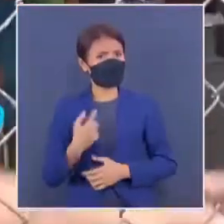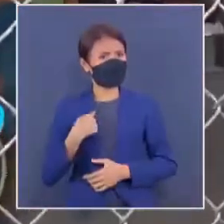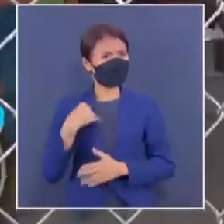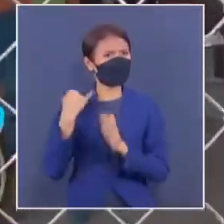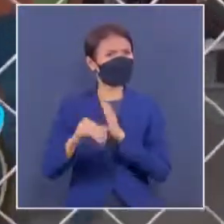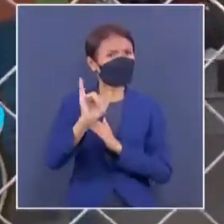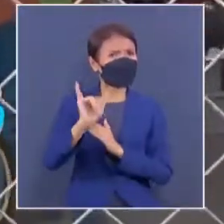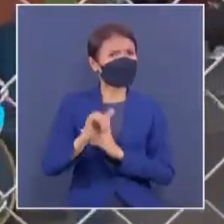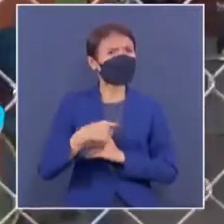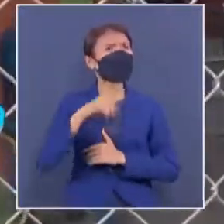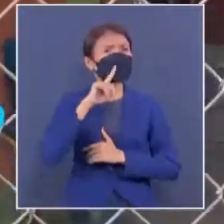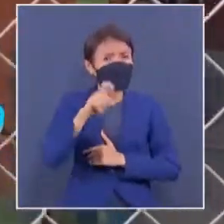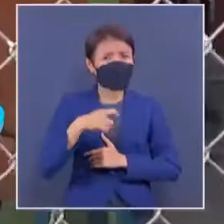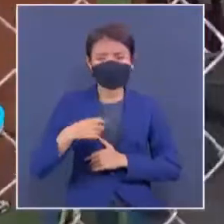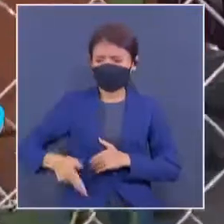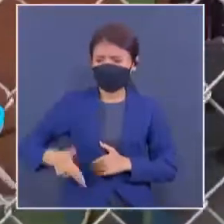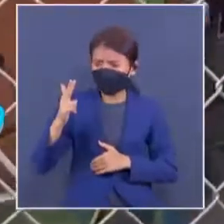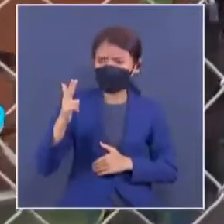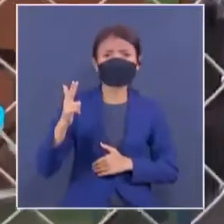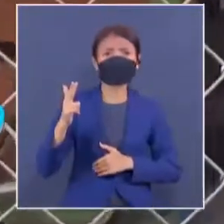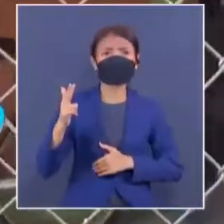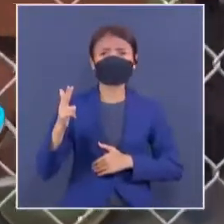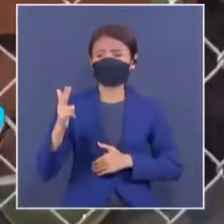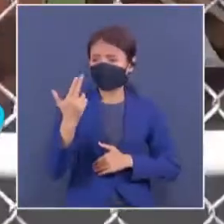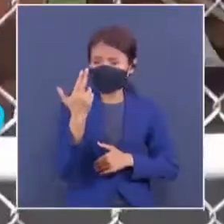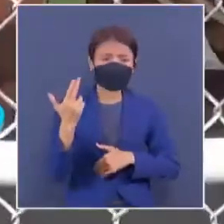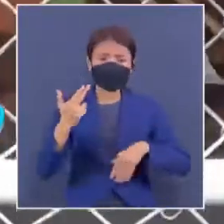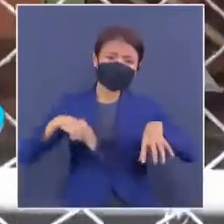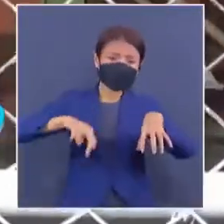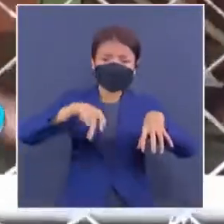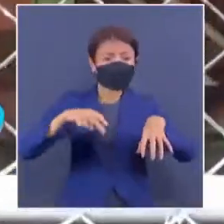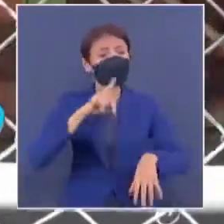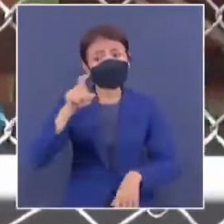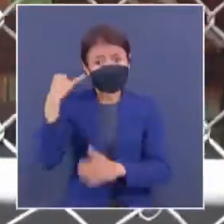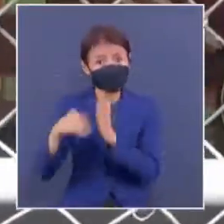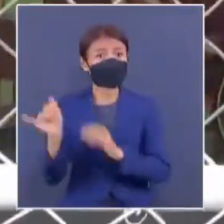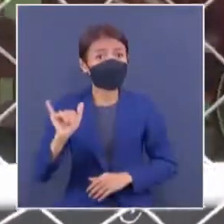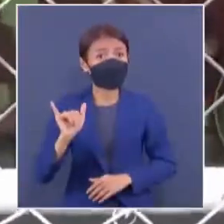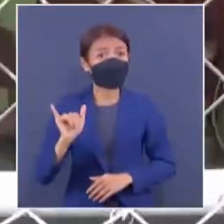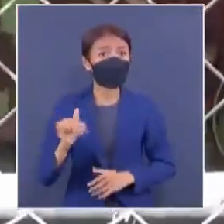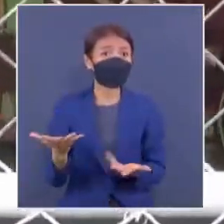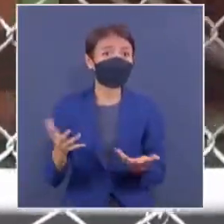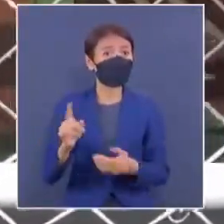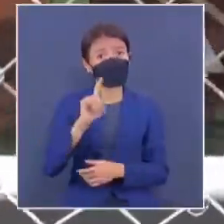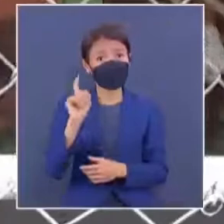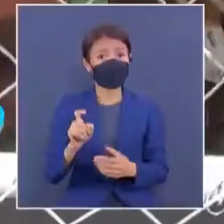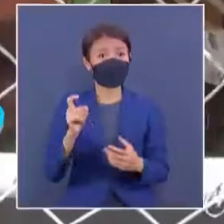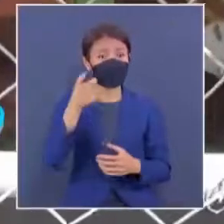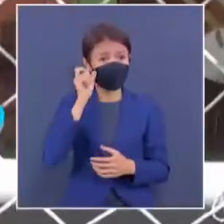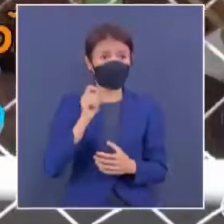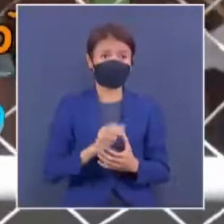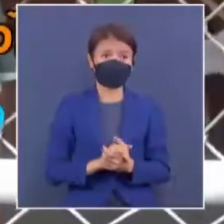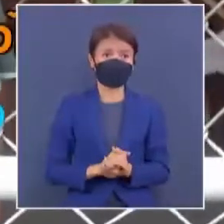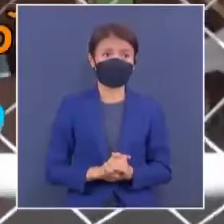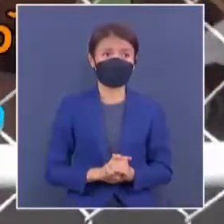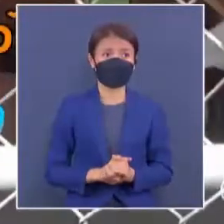การณ์ที่ตำรวจจะมาจัดการได้เหรอ ครับ มันจะเกิดมีโดนซักต้มละ โดนยิงแน่นอน ยิงแน่นอน